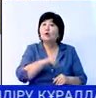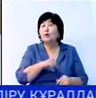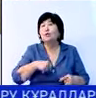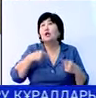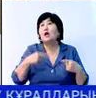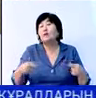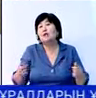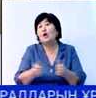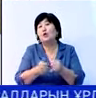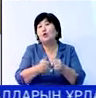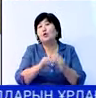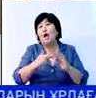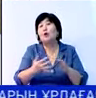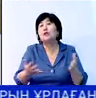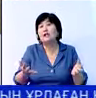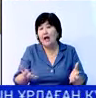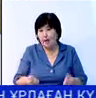басқа да көрші ауылдардан қабылданады.